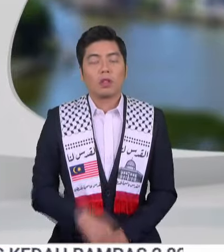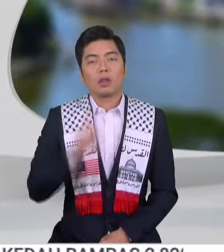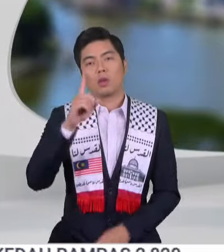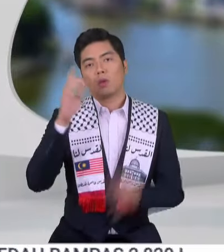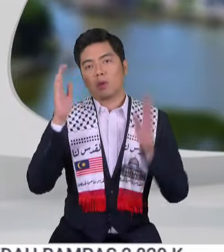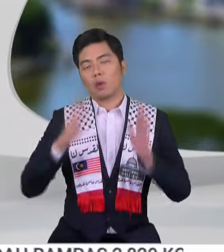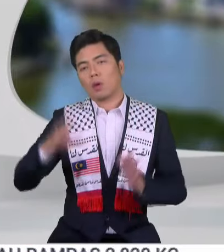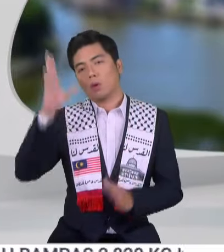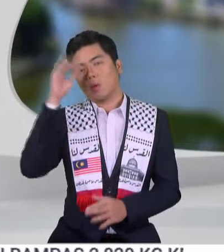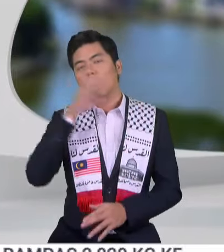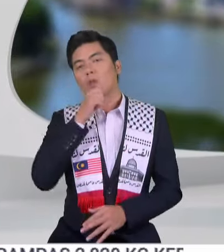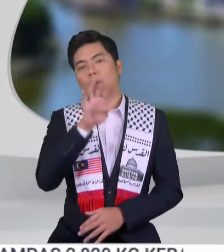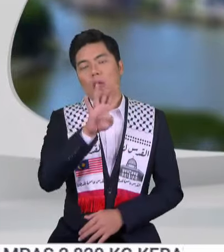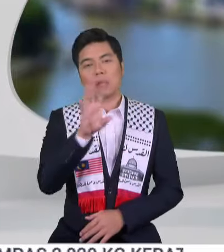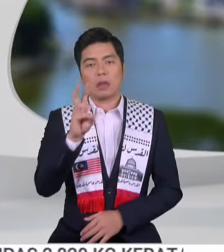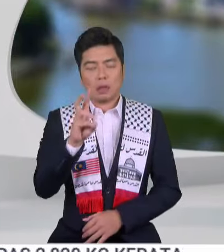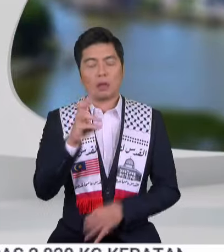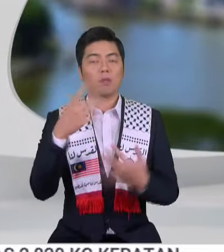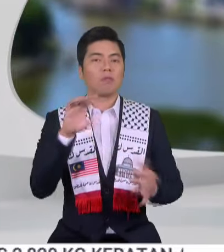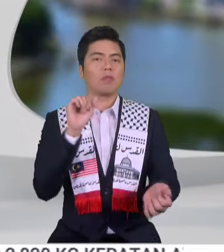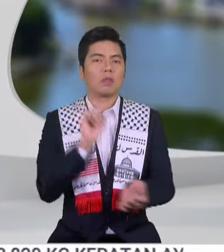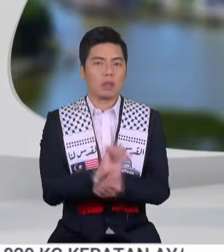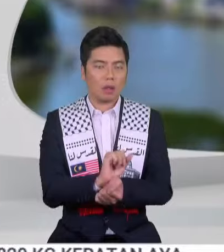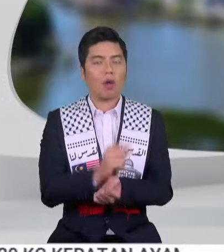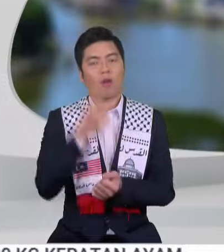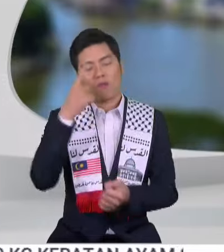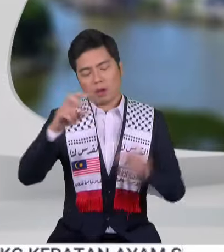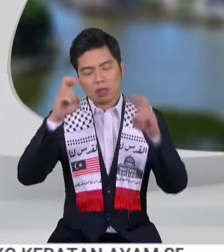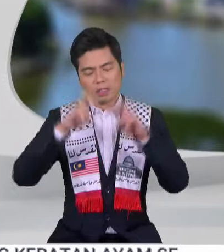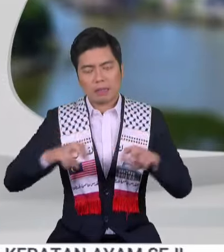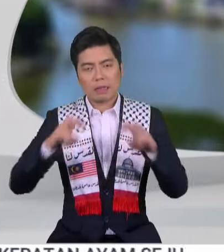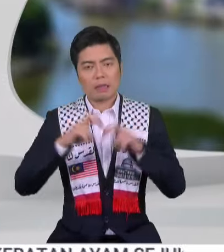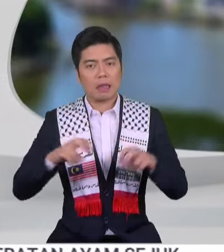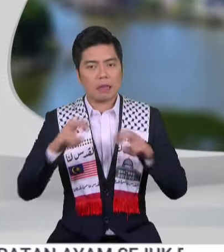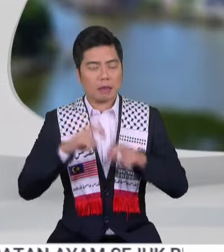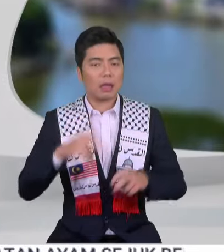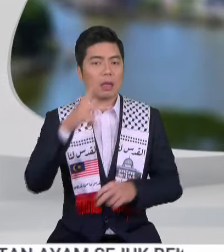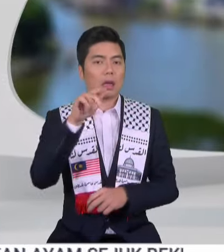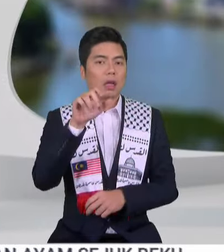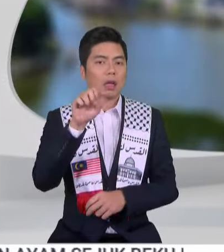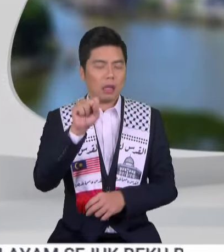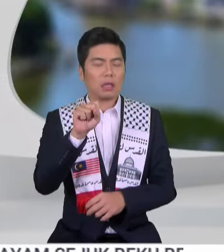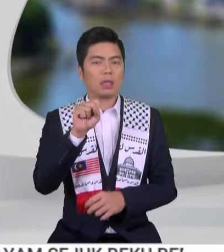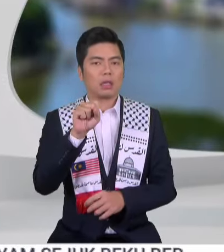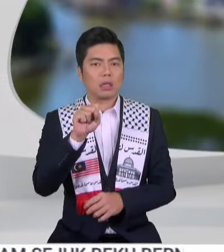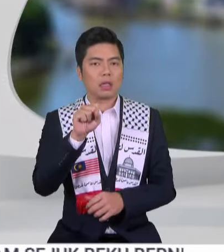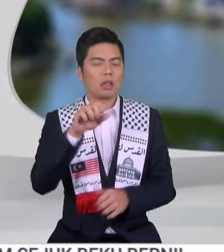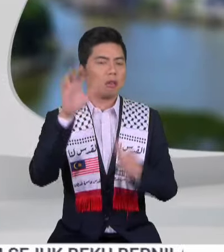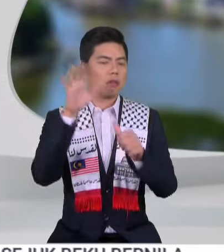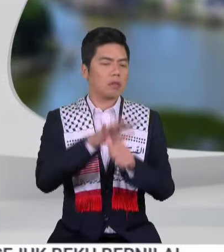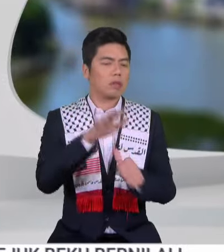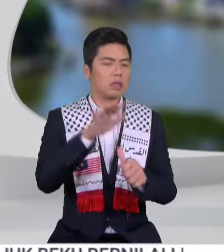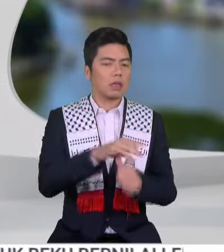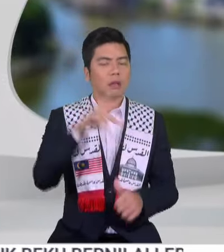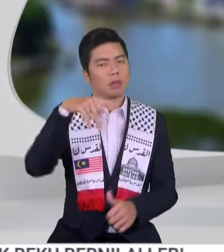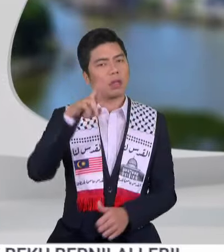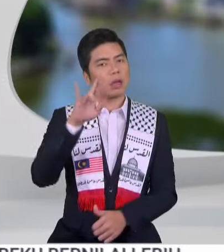Seorang lelaki berusia 46 tahun ditahan bagi membantu siasatan berhubung kes penghinaan terhadap Premier